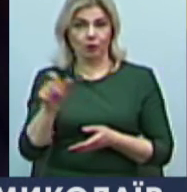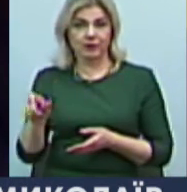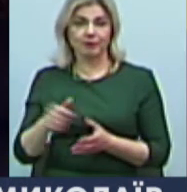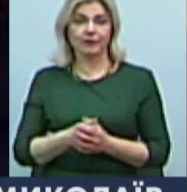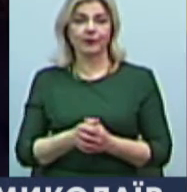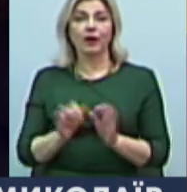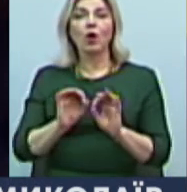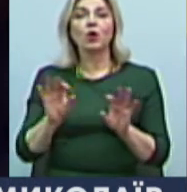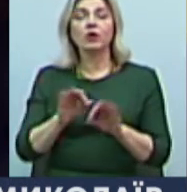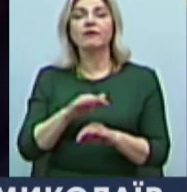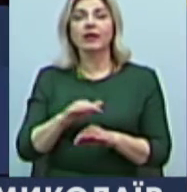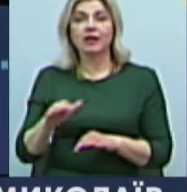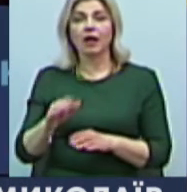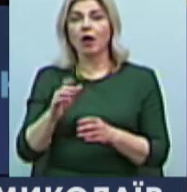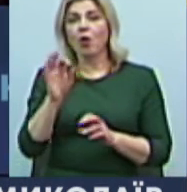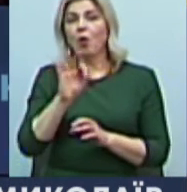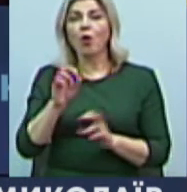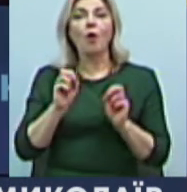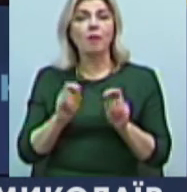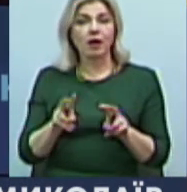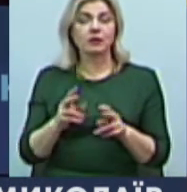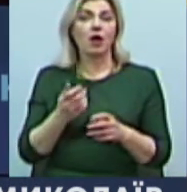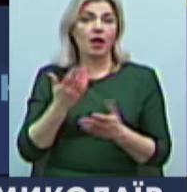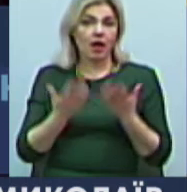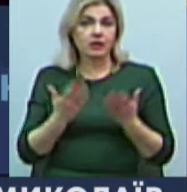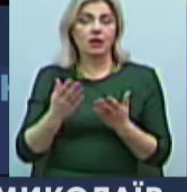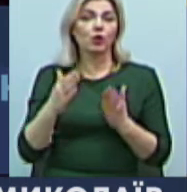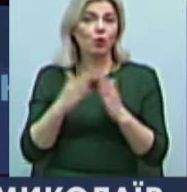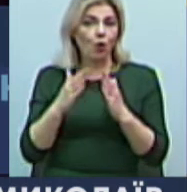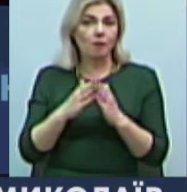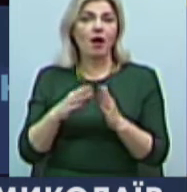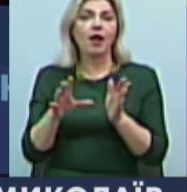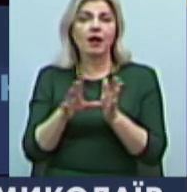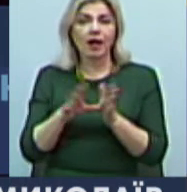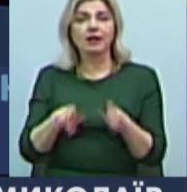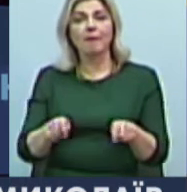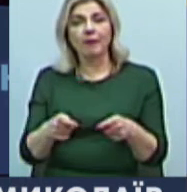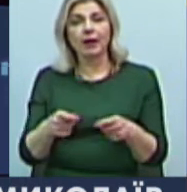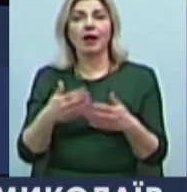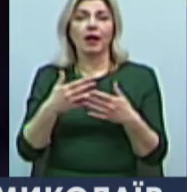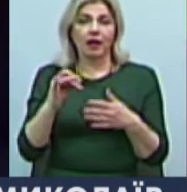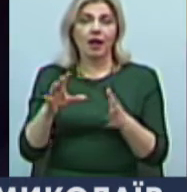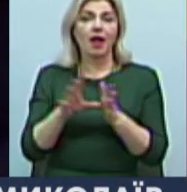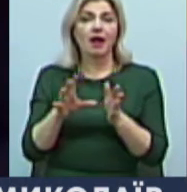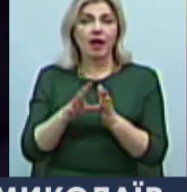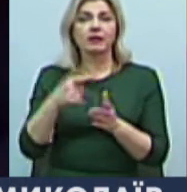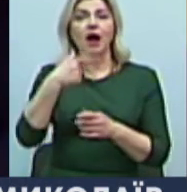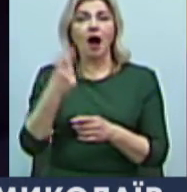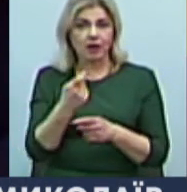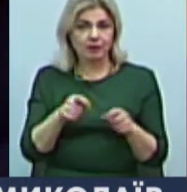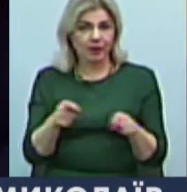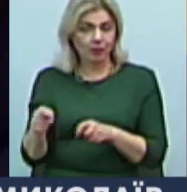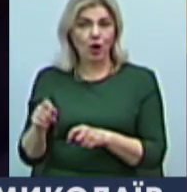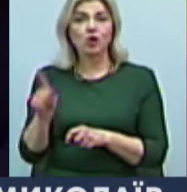Розповіли діткам про безпеку, яка очікує їх вдома від електроплит та газових приборів. Щоб це все знання